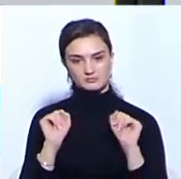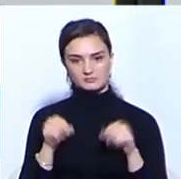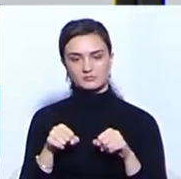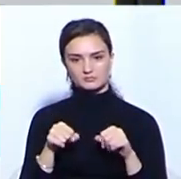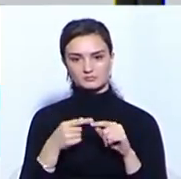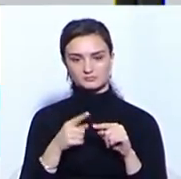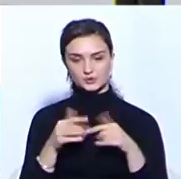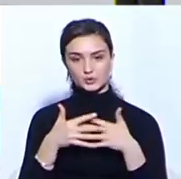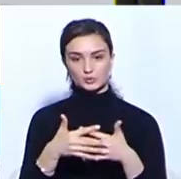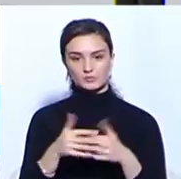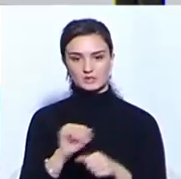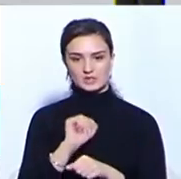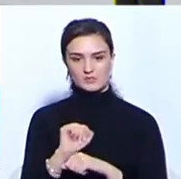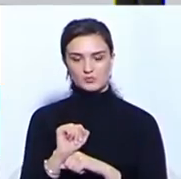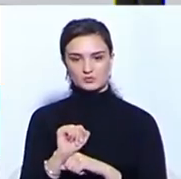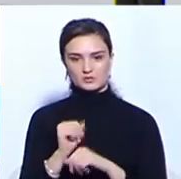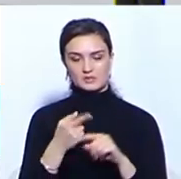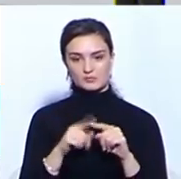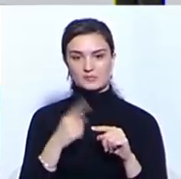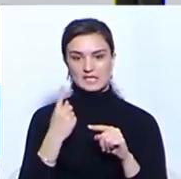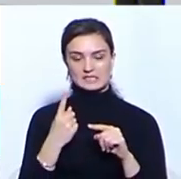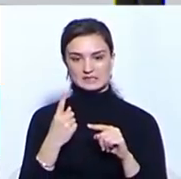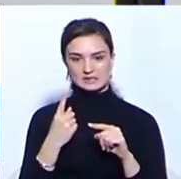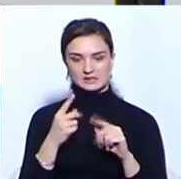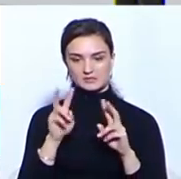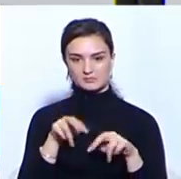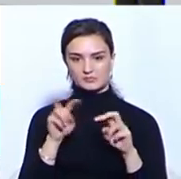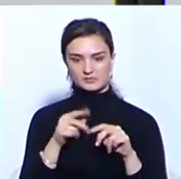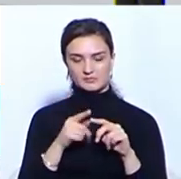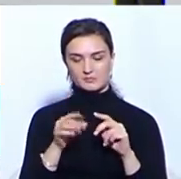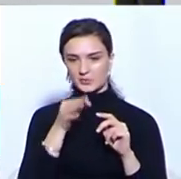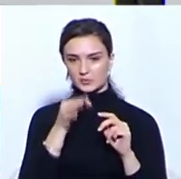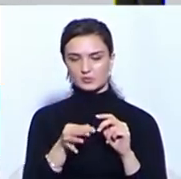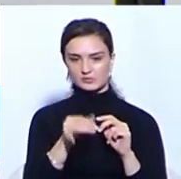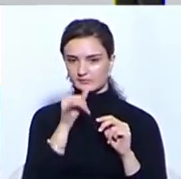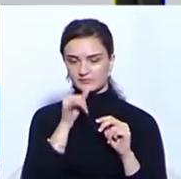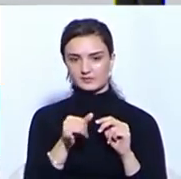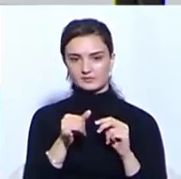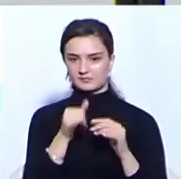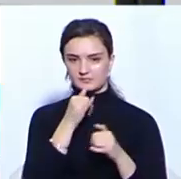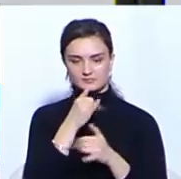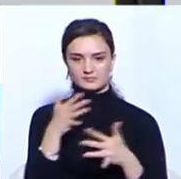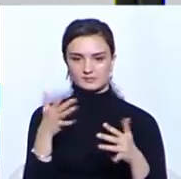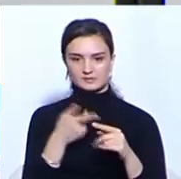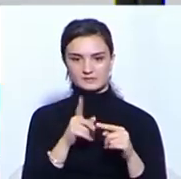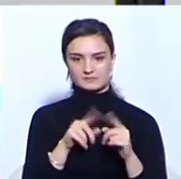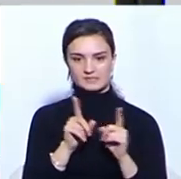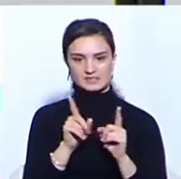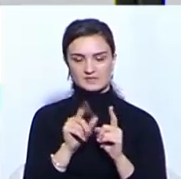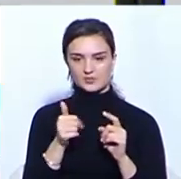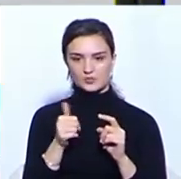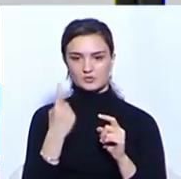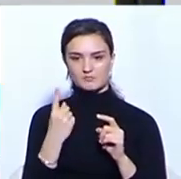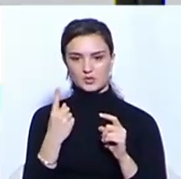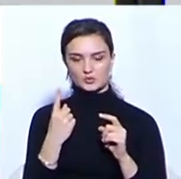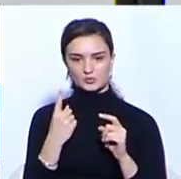შესაძლებელია ეს ორსულობა წდებოდეს. ამიტომ ერთი ტესტით, როგორც წესი, ამ კითხვაზე პასუხის გაცემა ვერ მოხერხდება, ისევე როგორც